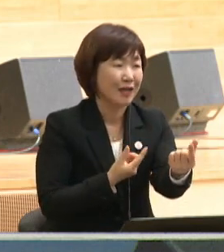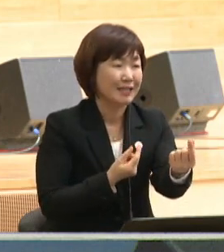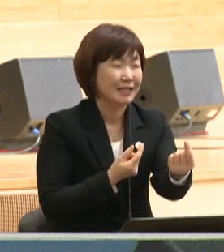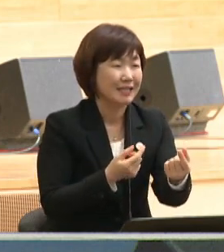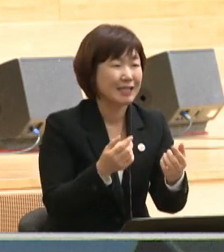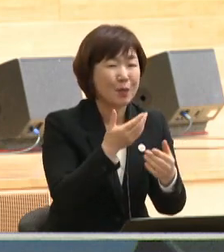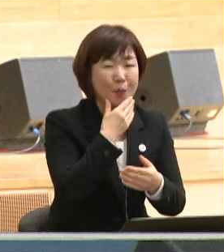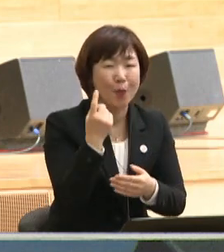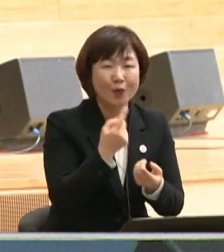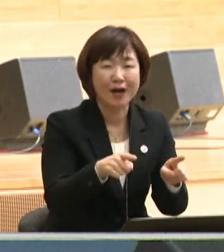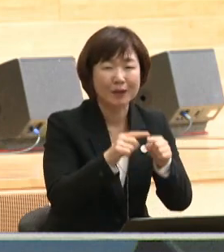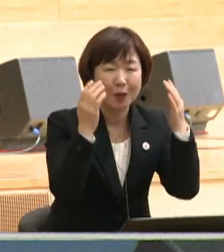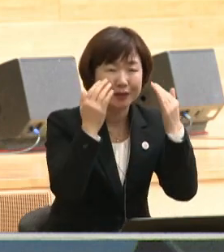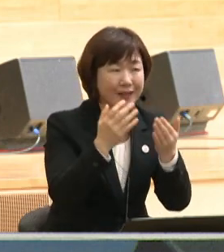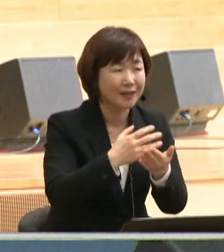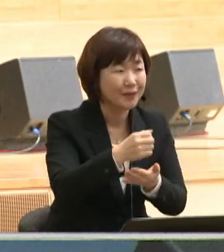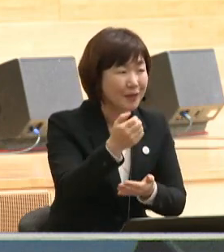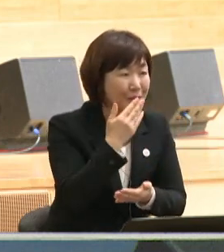받으시겠습니까